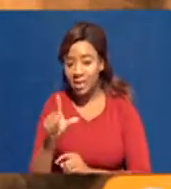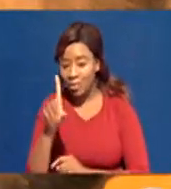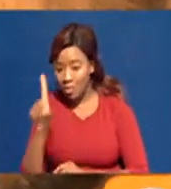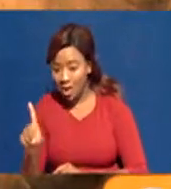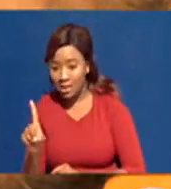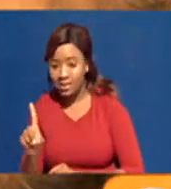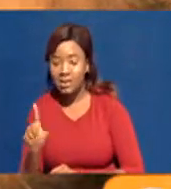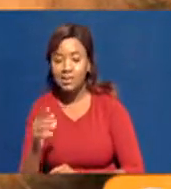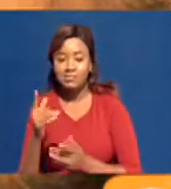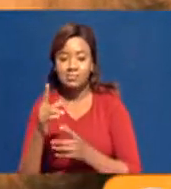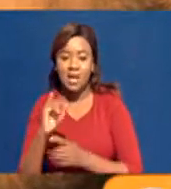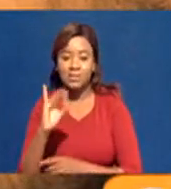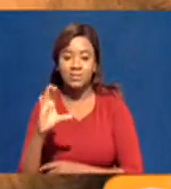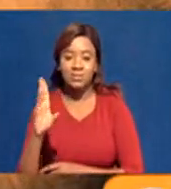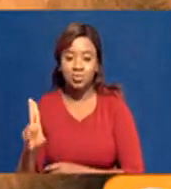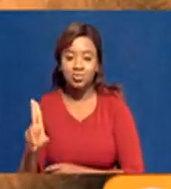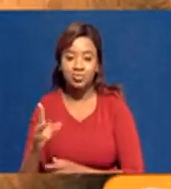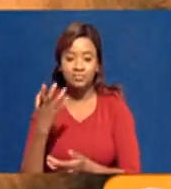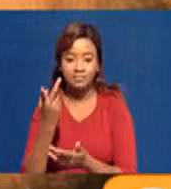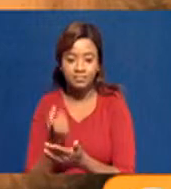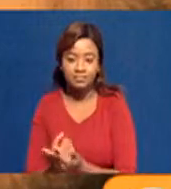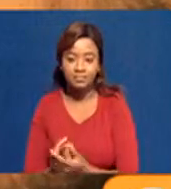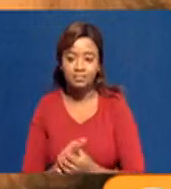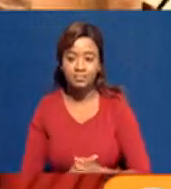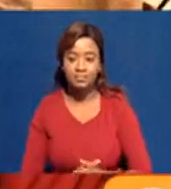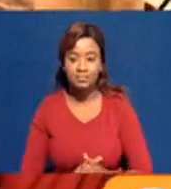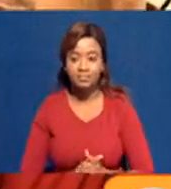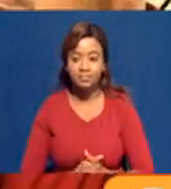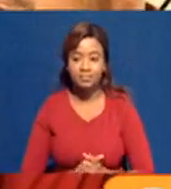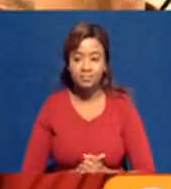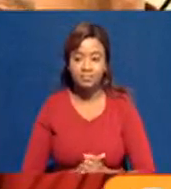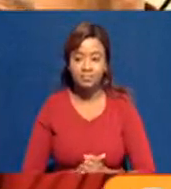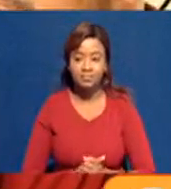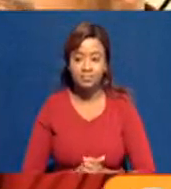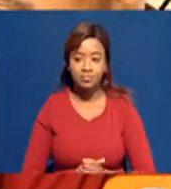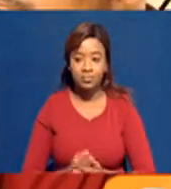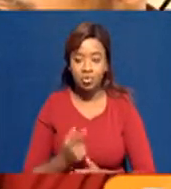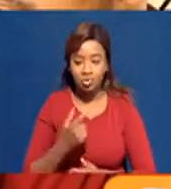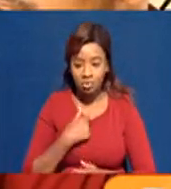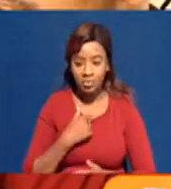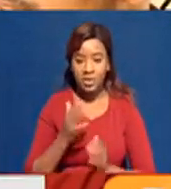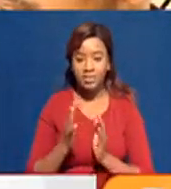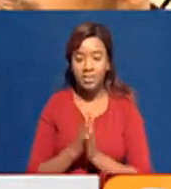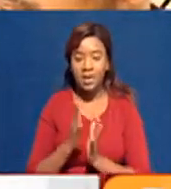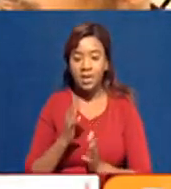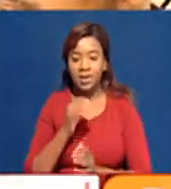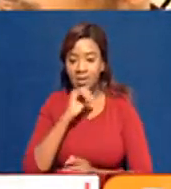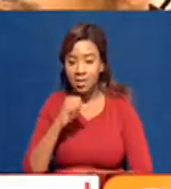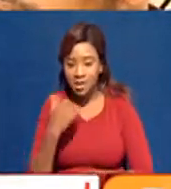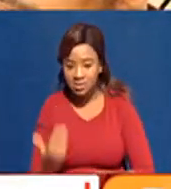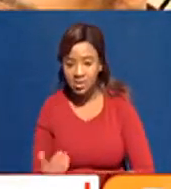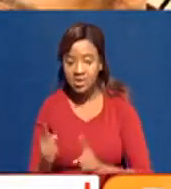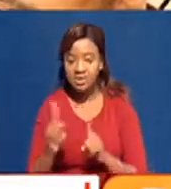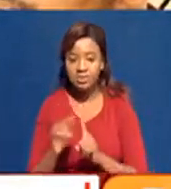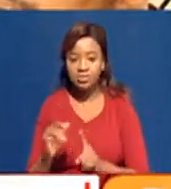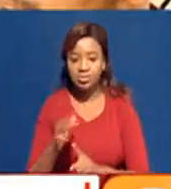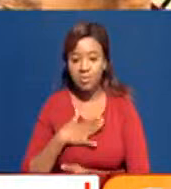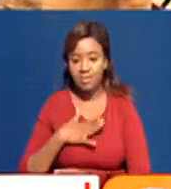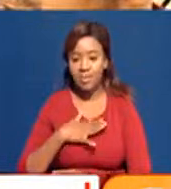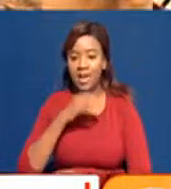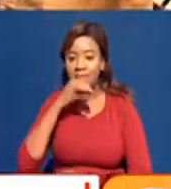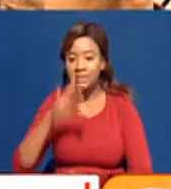mahututi hospitalini. And we jumped out of the boat, 3 of us, me, my grandchild and my son-in-law, one of the